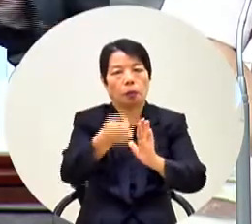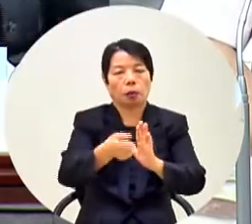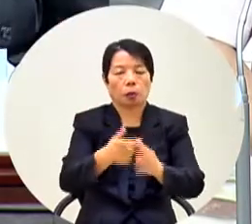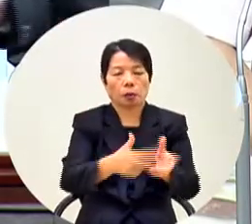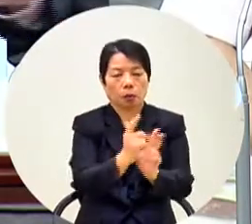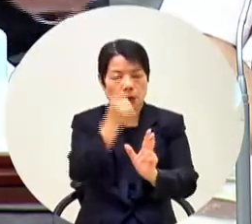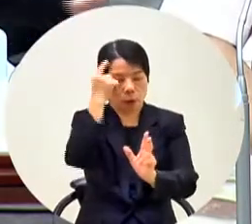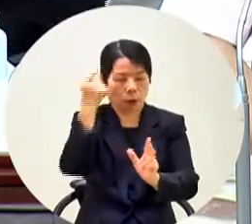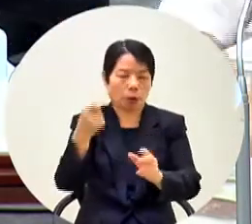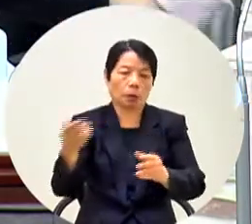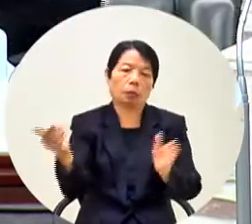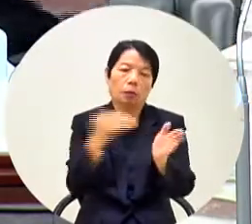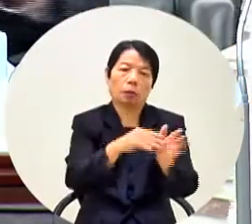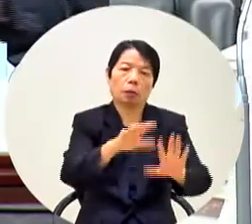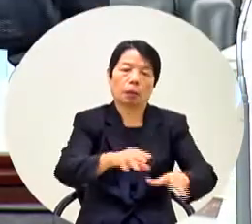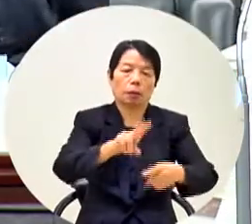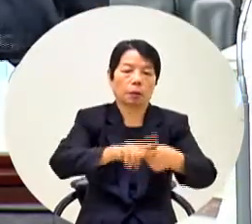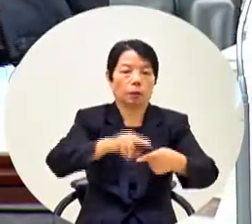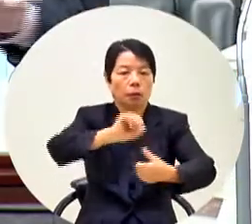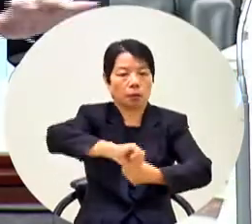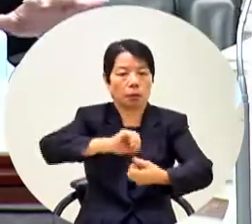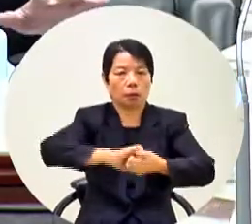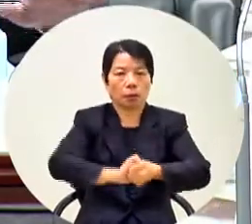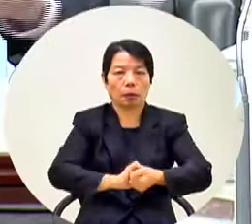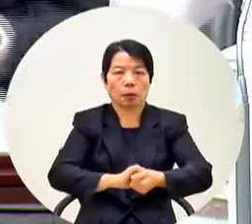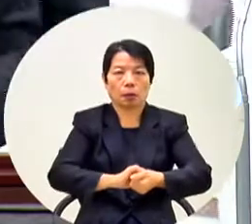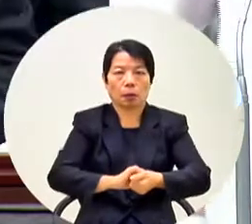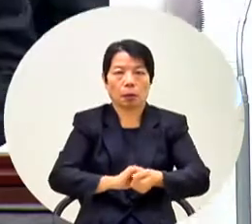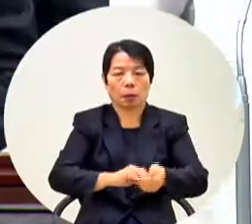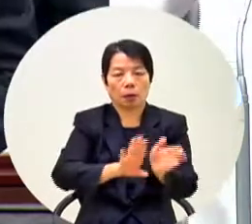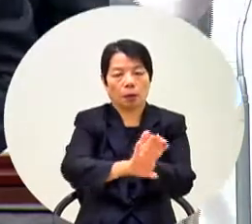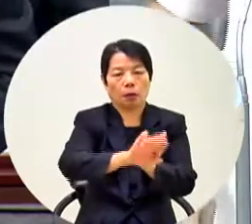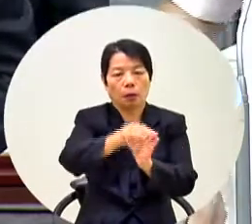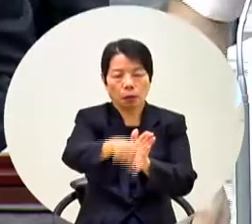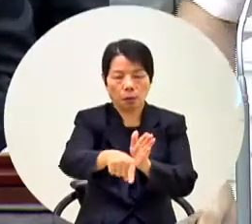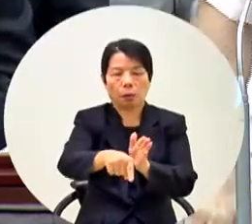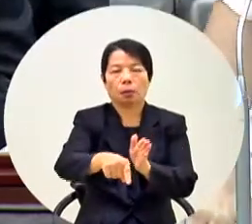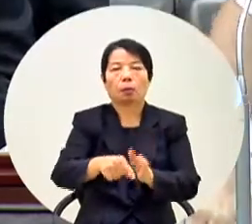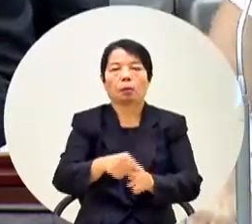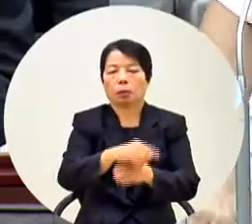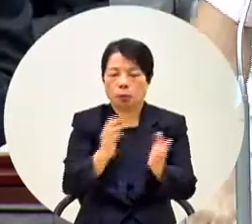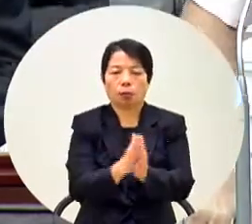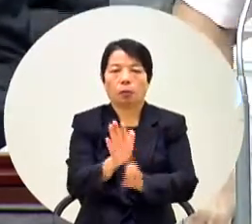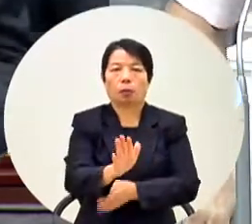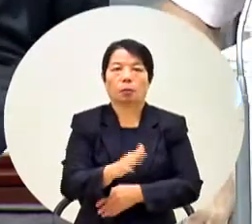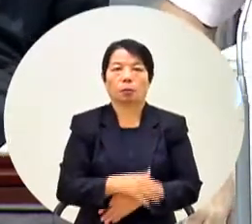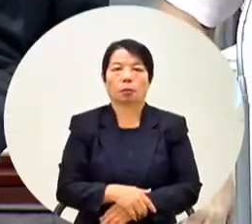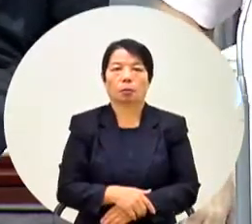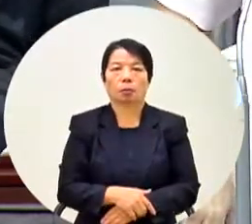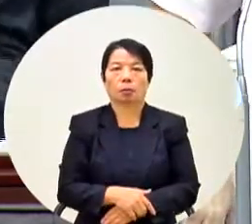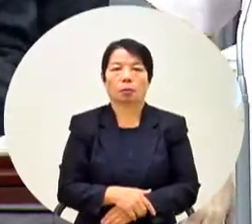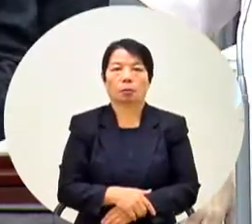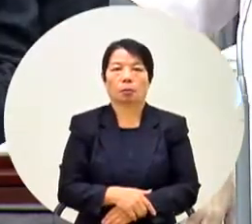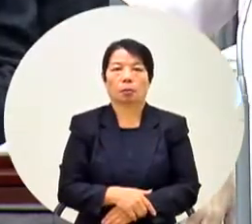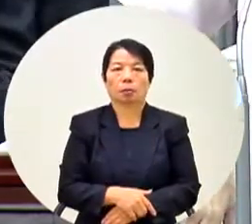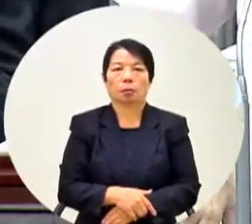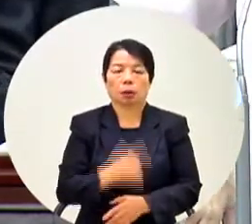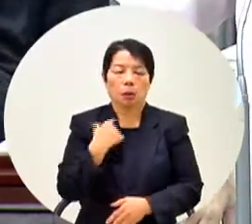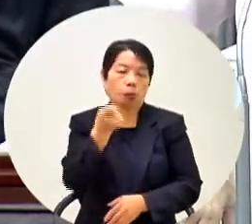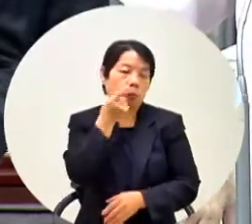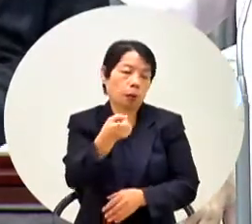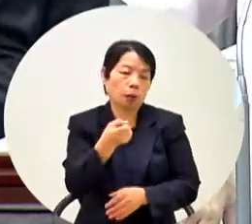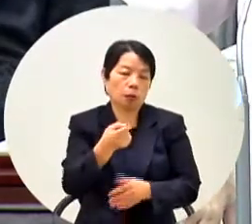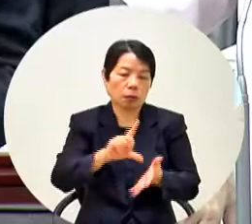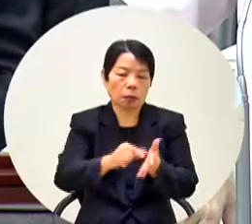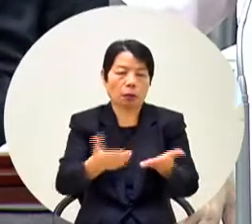家庭啊，吼，尤其这个 松山家、 松山家，这个原来和俺一个月时间，我